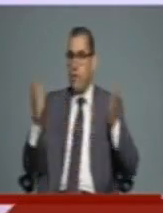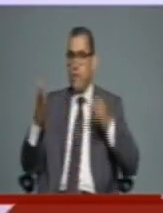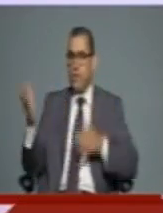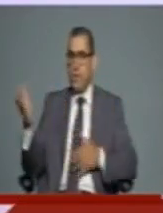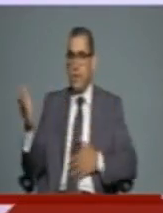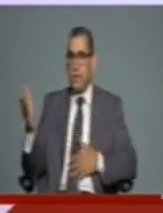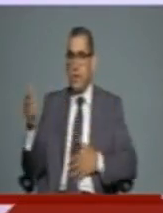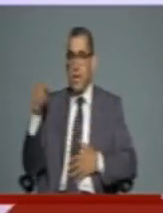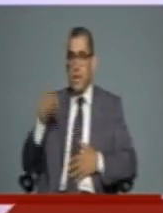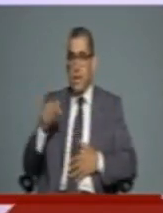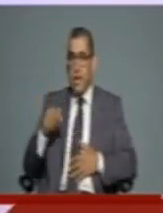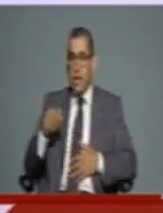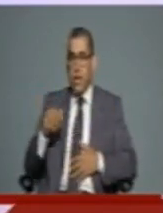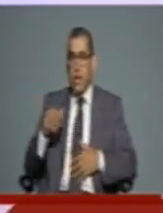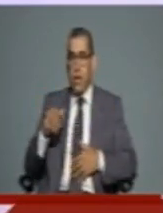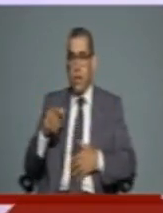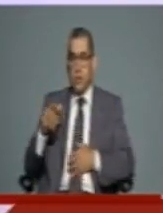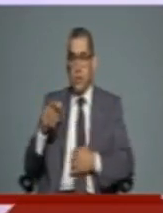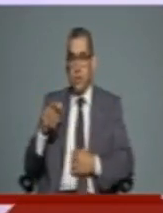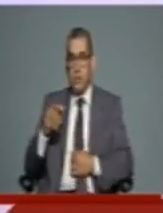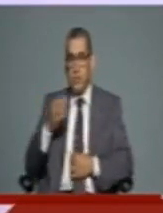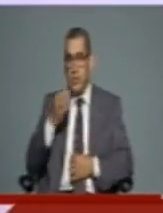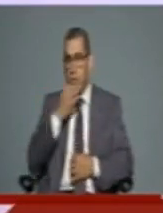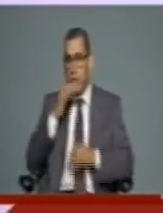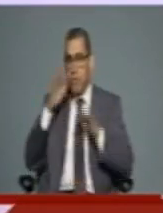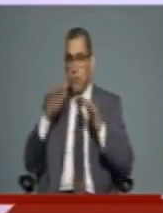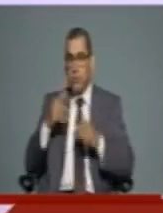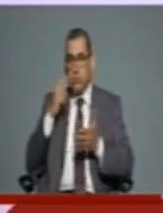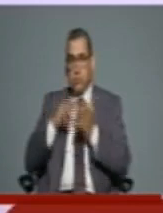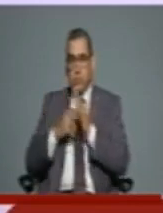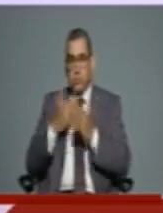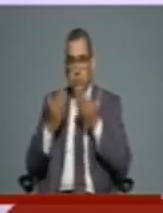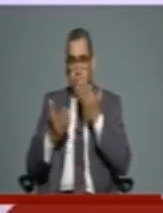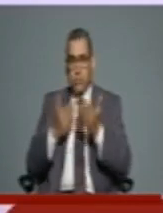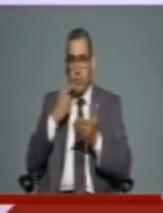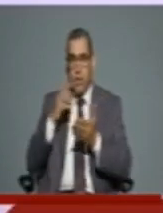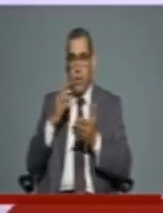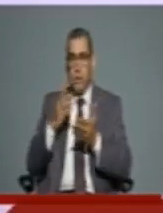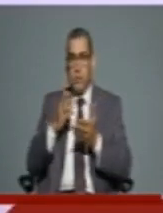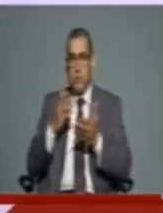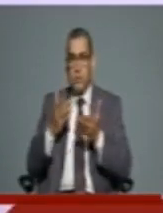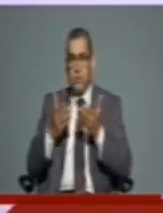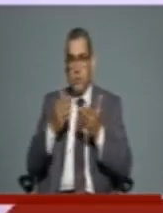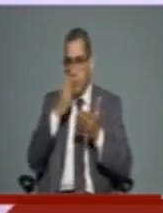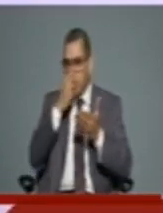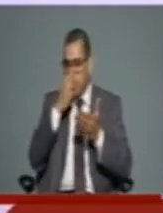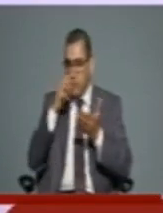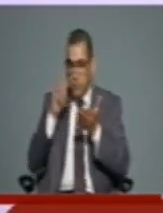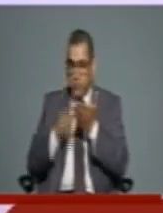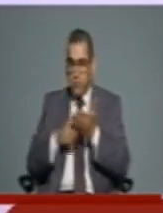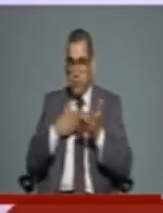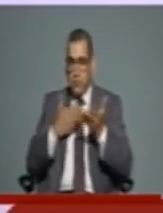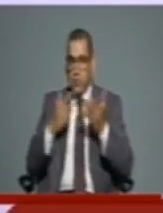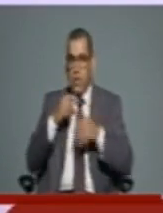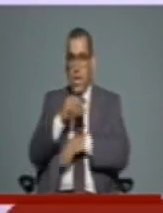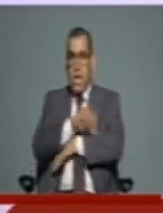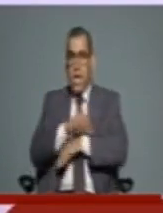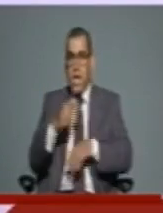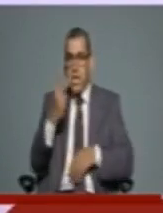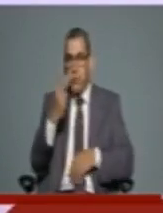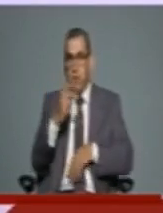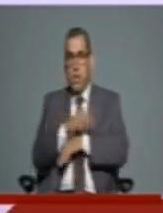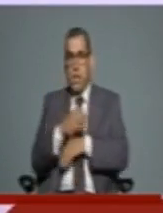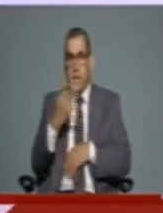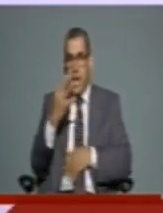النهارده فرق عروة. فبنيجي نحاسب بعض على امر بيحصل اسبوعين او ثلاثه. انا